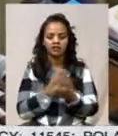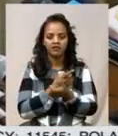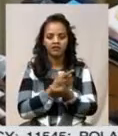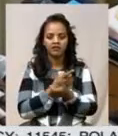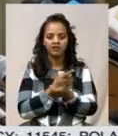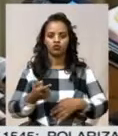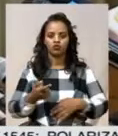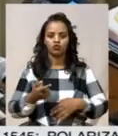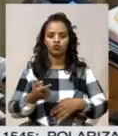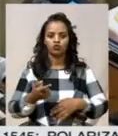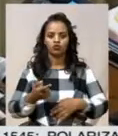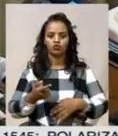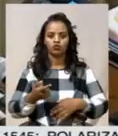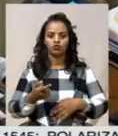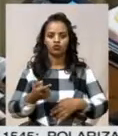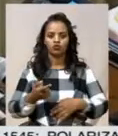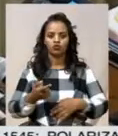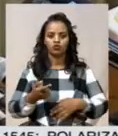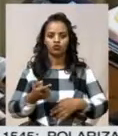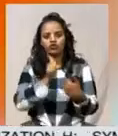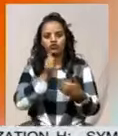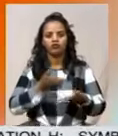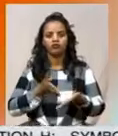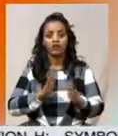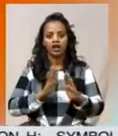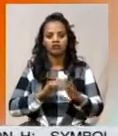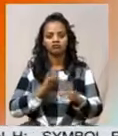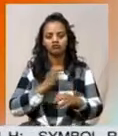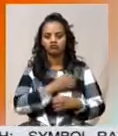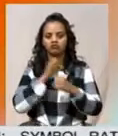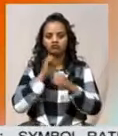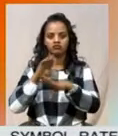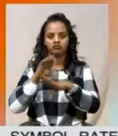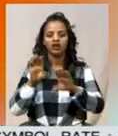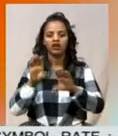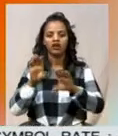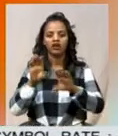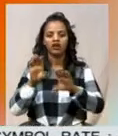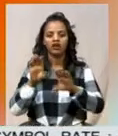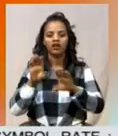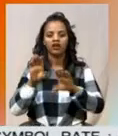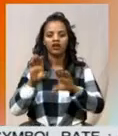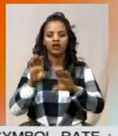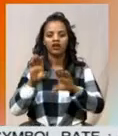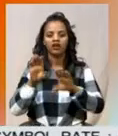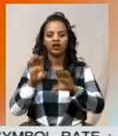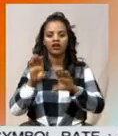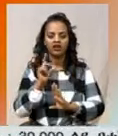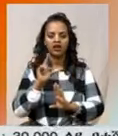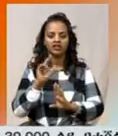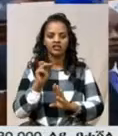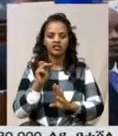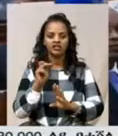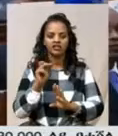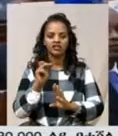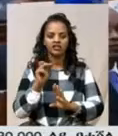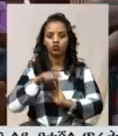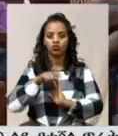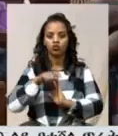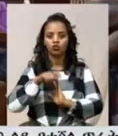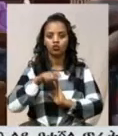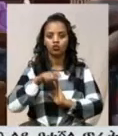ለመሆን በሚል ምክንያት ስልጣናቸውን በገዛ ፈቃዳቸው መልቀቃቸውን ይፋ አደረጉ። ተመልሶ ወደ ስብሰባ የገባው የኢህአዴግ ስራ አስፈጻሚ ኮሚቴ